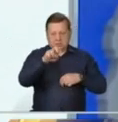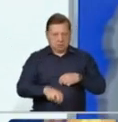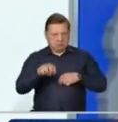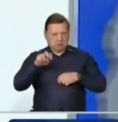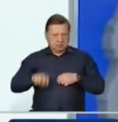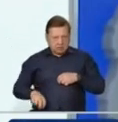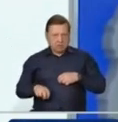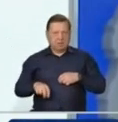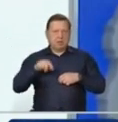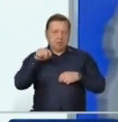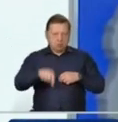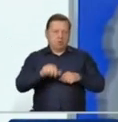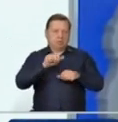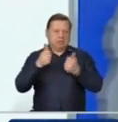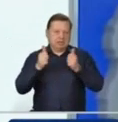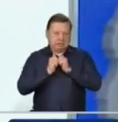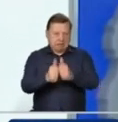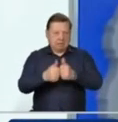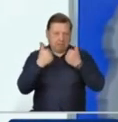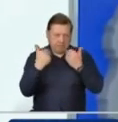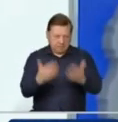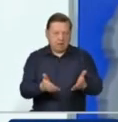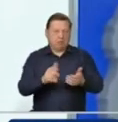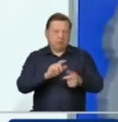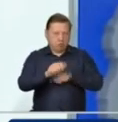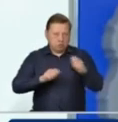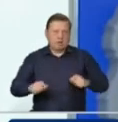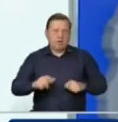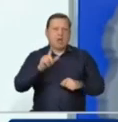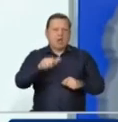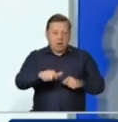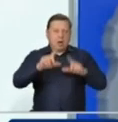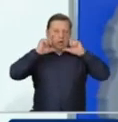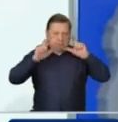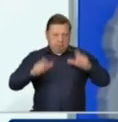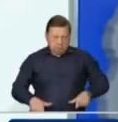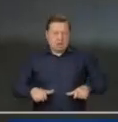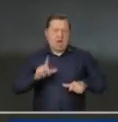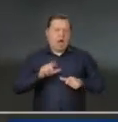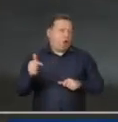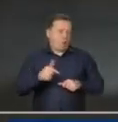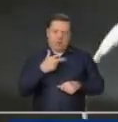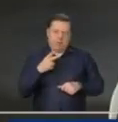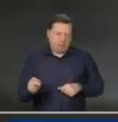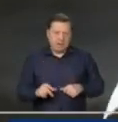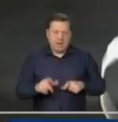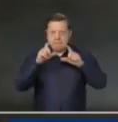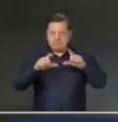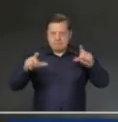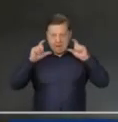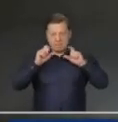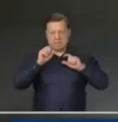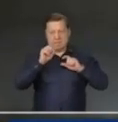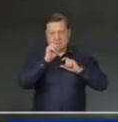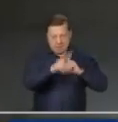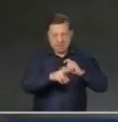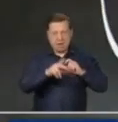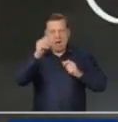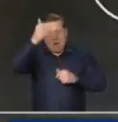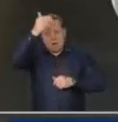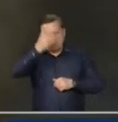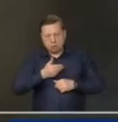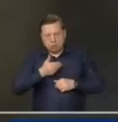będą rozwiązywać zadania. Mają prawo wówczas tą maseczkę zdjąć, ale nie jest to obowiązek. Maseczka, a nie na przykład szalik czy przyłbica, to